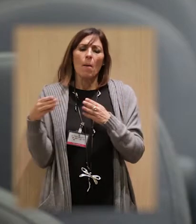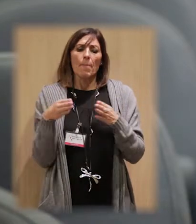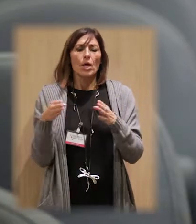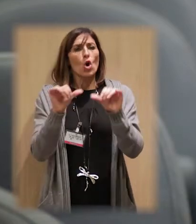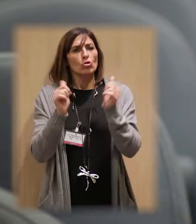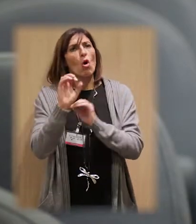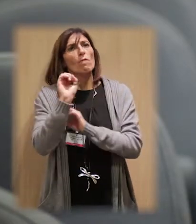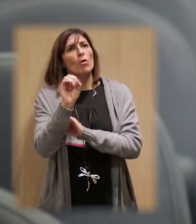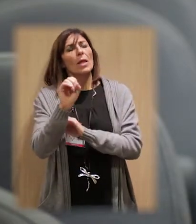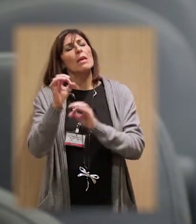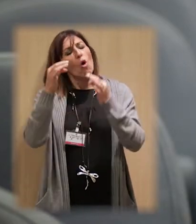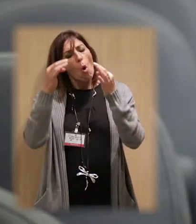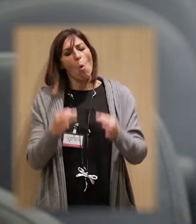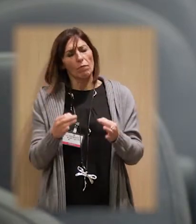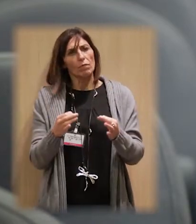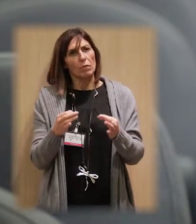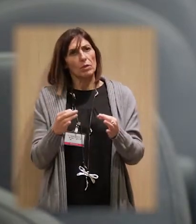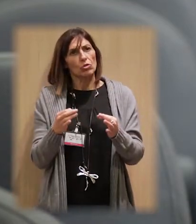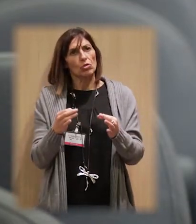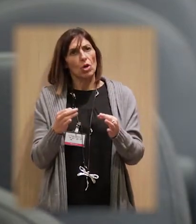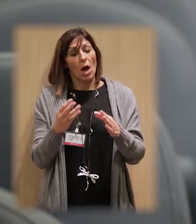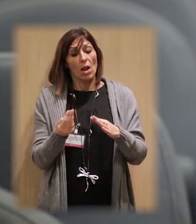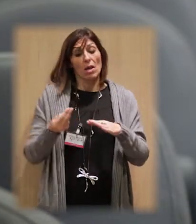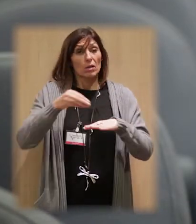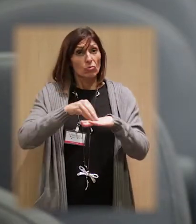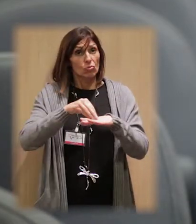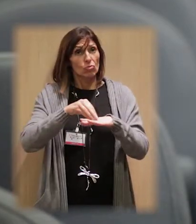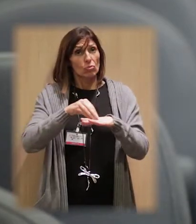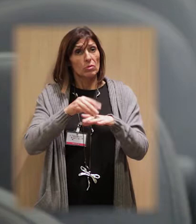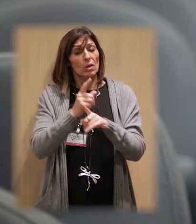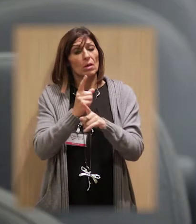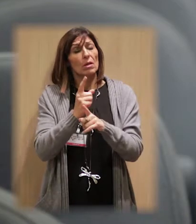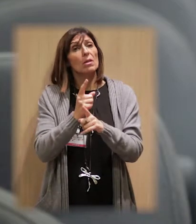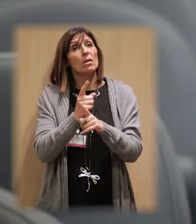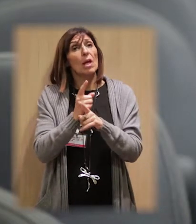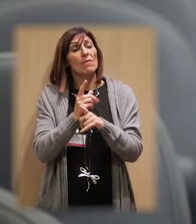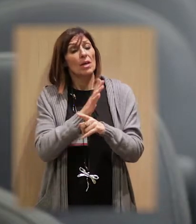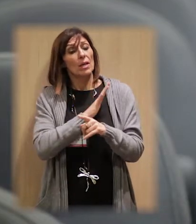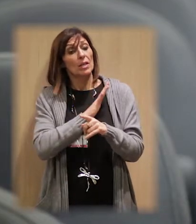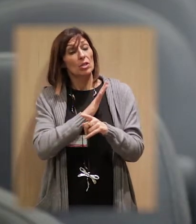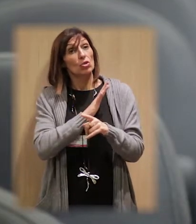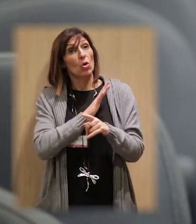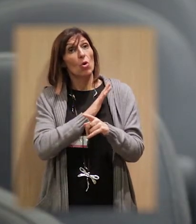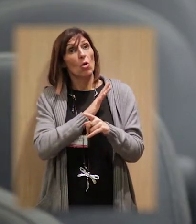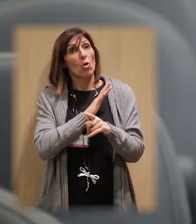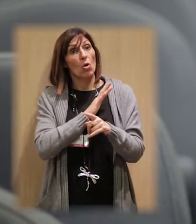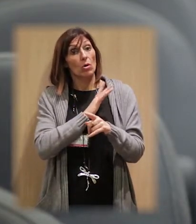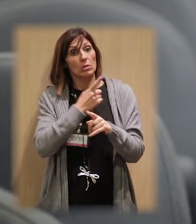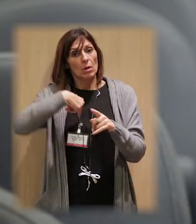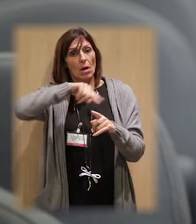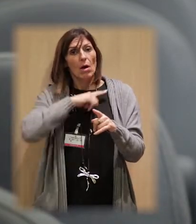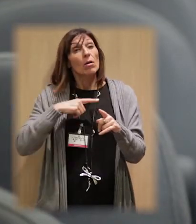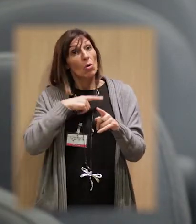percorso formativo ufficiale. In aggiunta cerchiamo di far crescere le risorse che